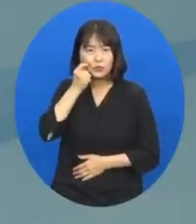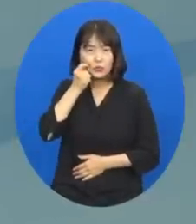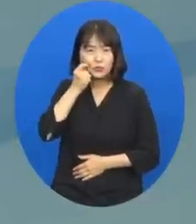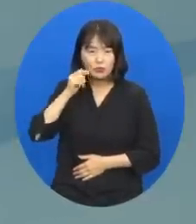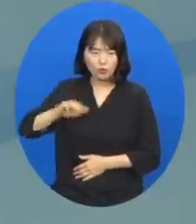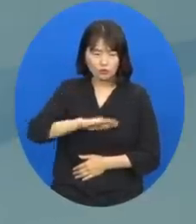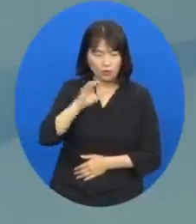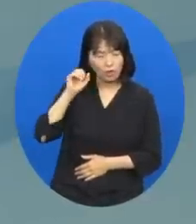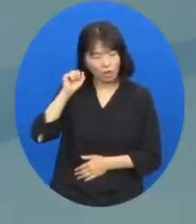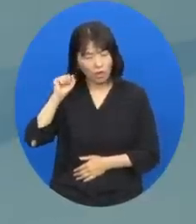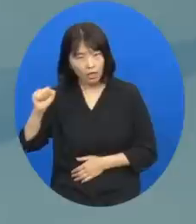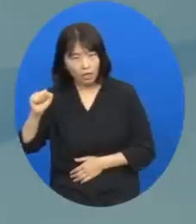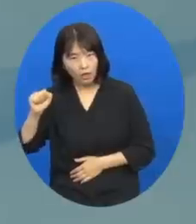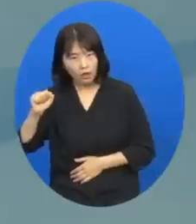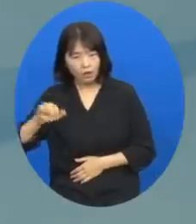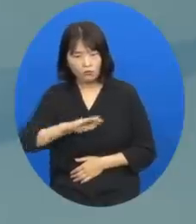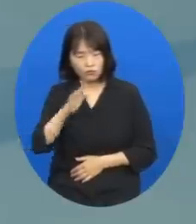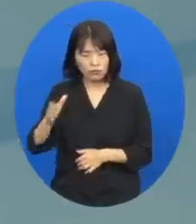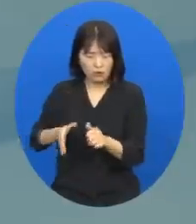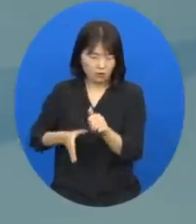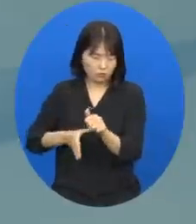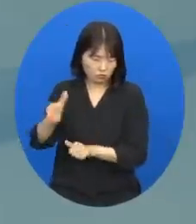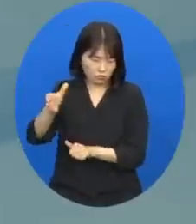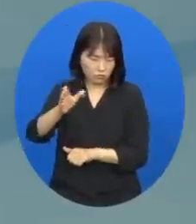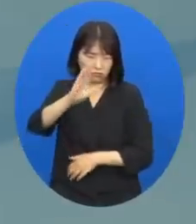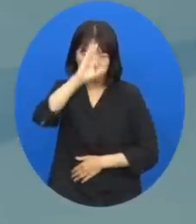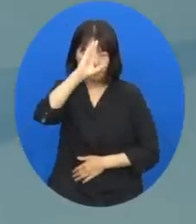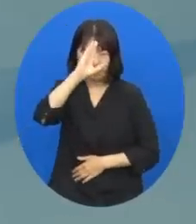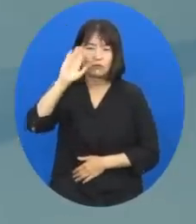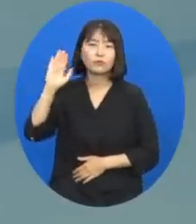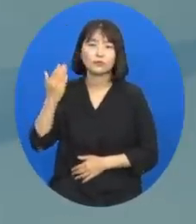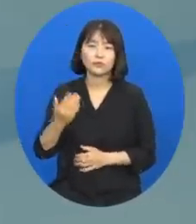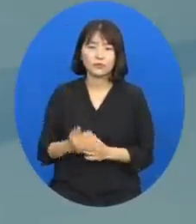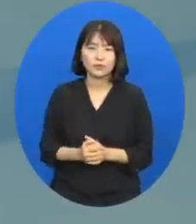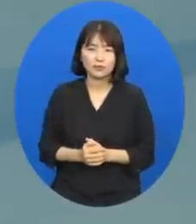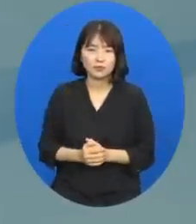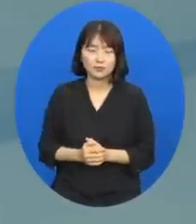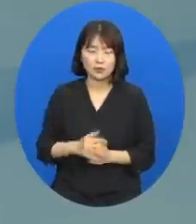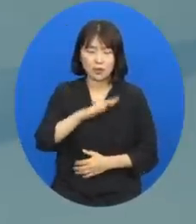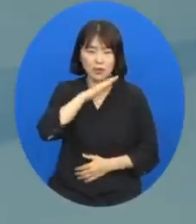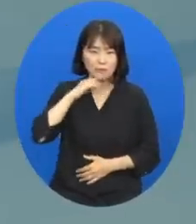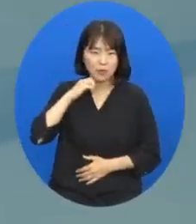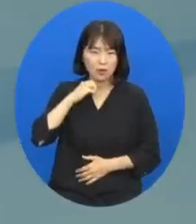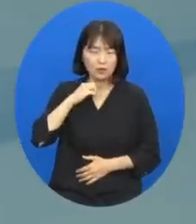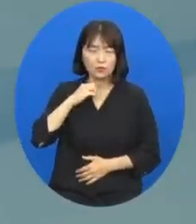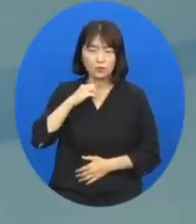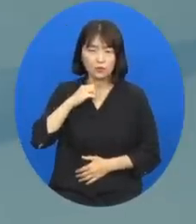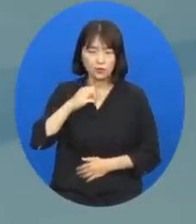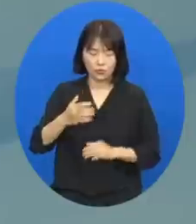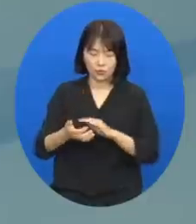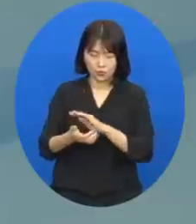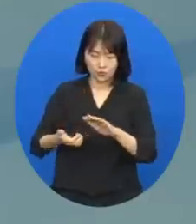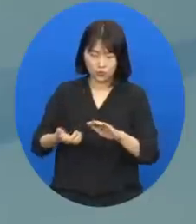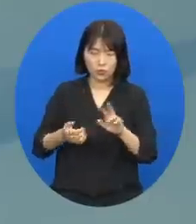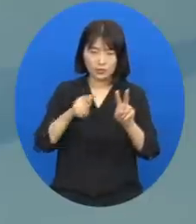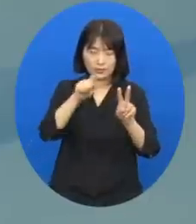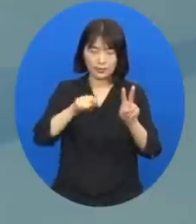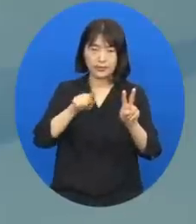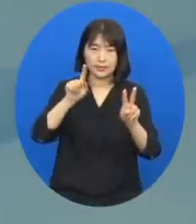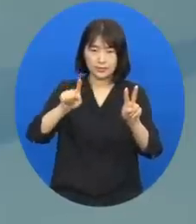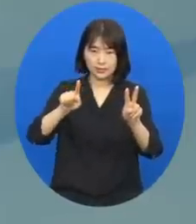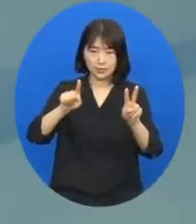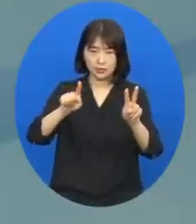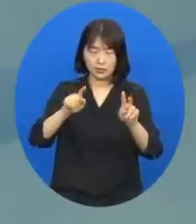우리를 결국에는 주게 끔 만드는 병이기 때문에 그렇습니다 베드로 사도는 그래서 베드로전서 2장 1절에서 시기를